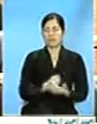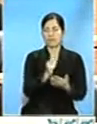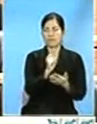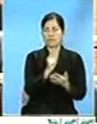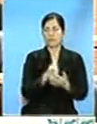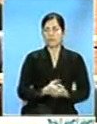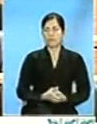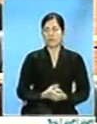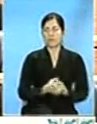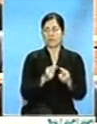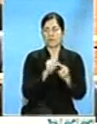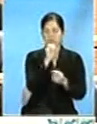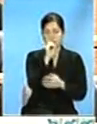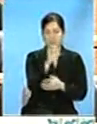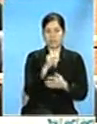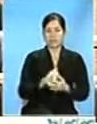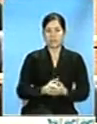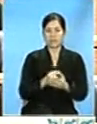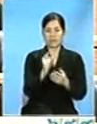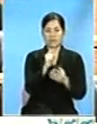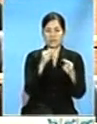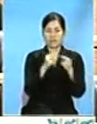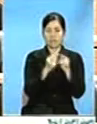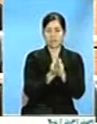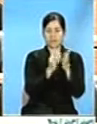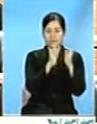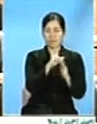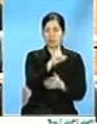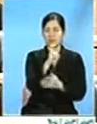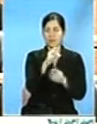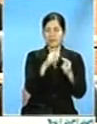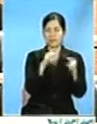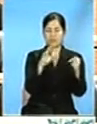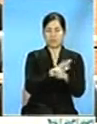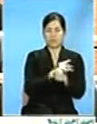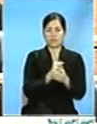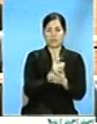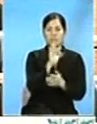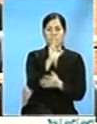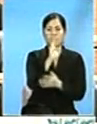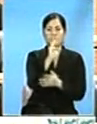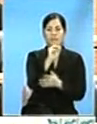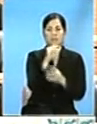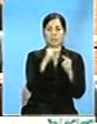อพูดไปพูดมาผมเห็นด้วยนะฮะกราบที่ก็จะเป็น200หมดเลยไม่ต้อง105 160ต่อ